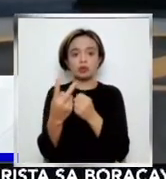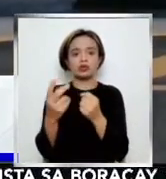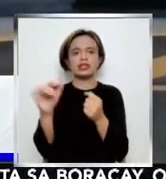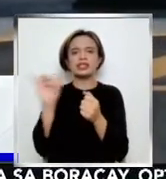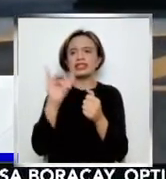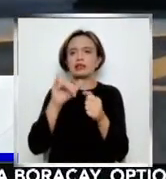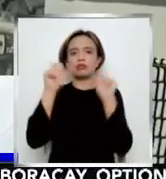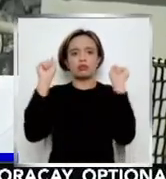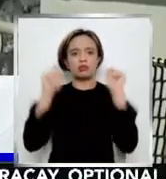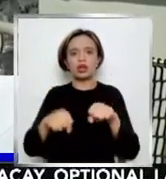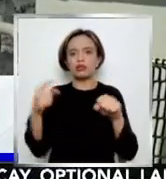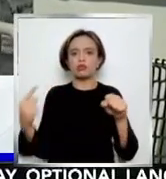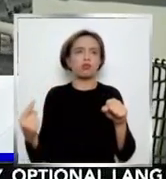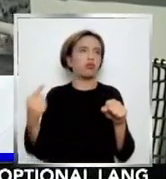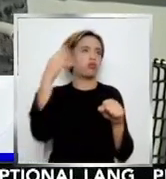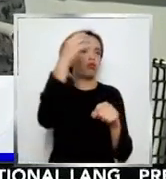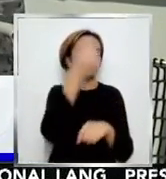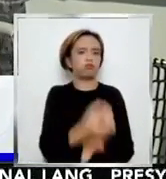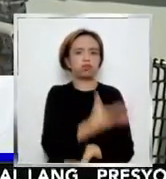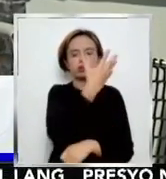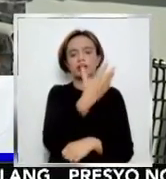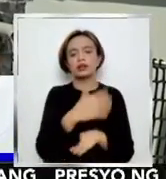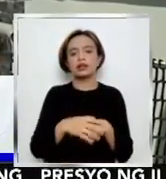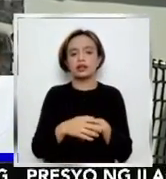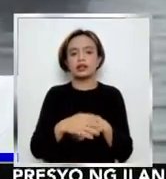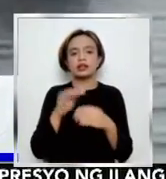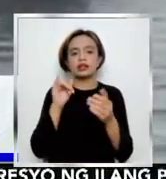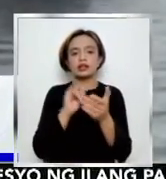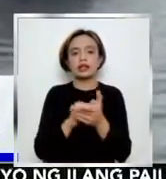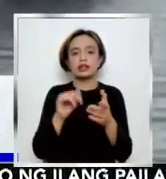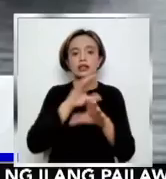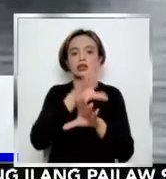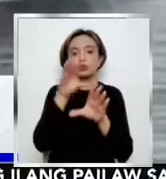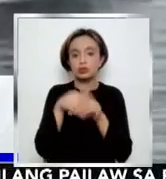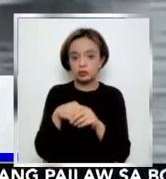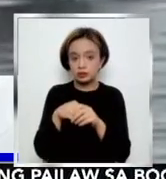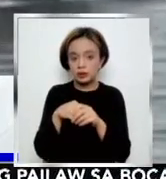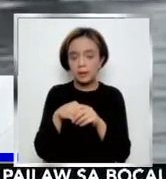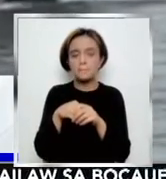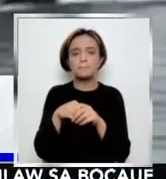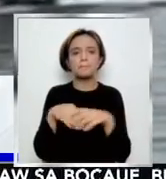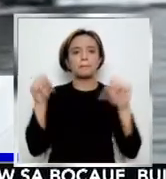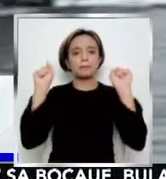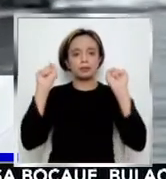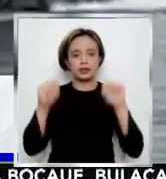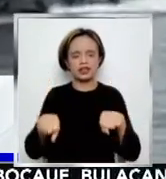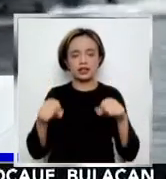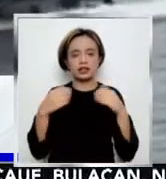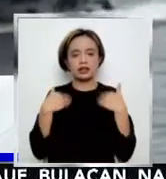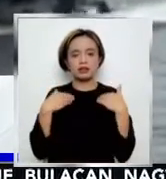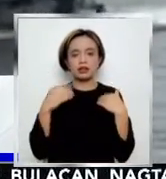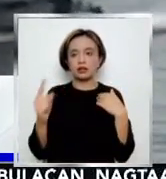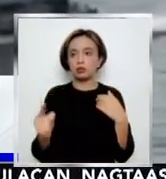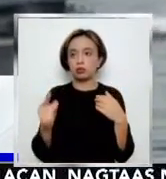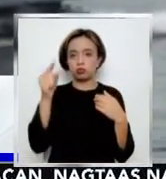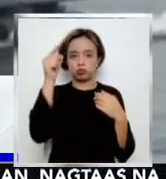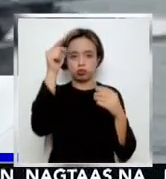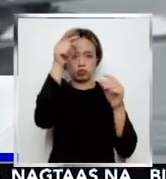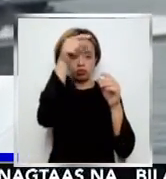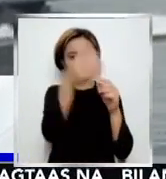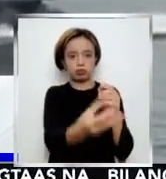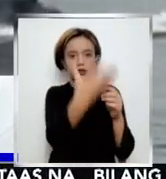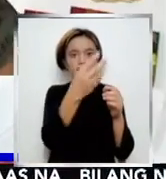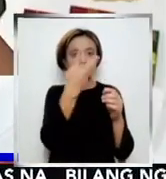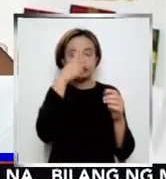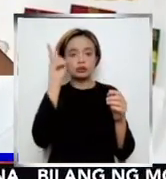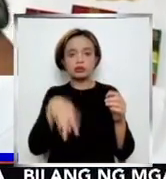attack interdiction craft na kabilang sa Acero class patrol gunboats. Kaya nilang magpakawala ng missile at patamaan ang target na di kita sa barko. Even